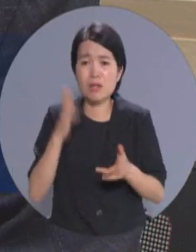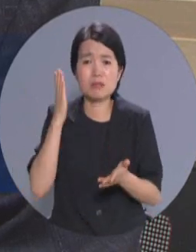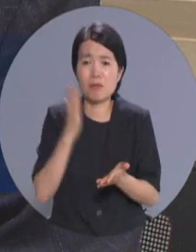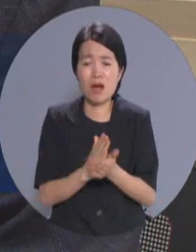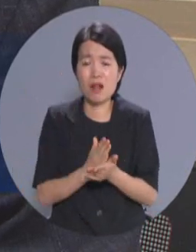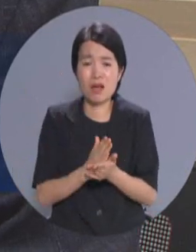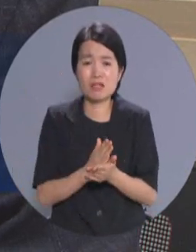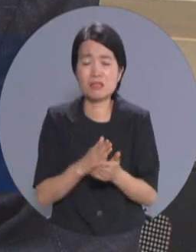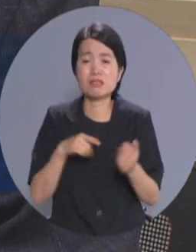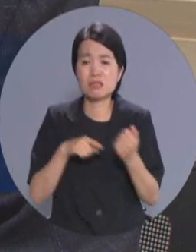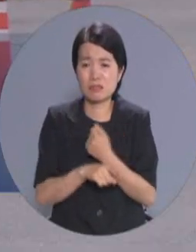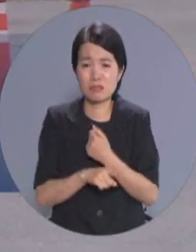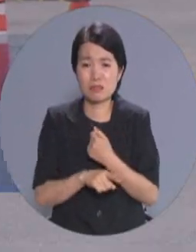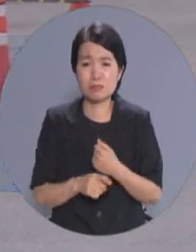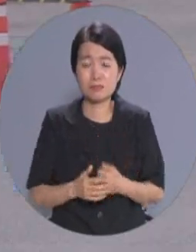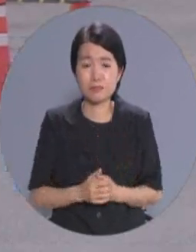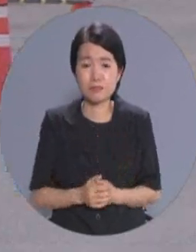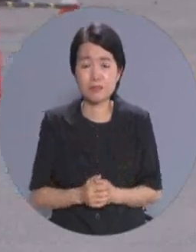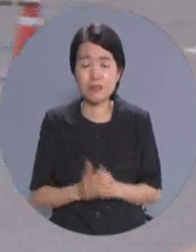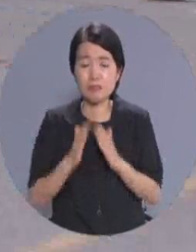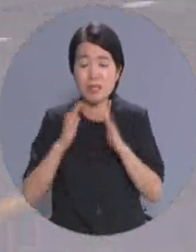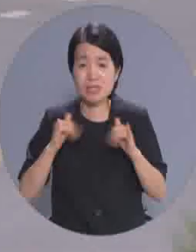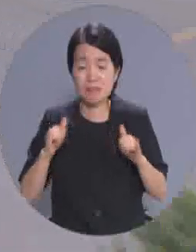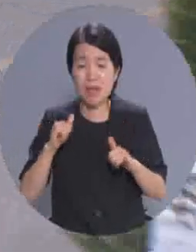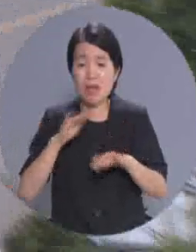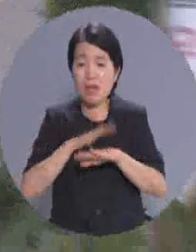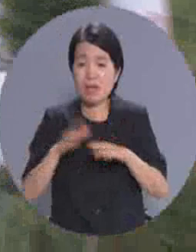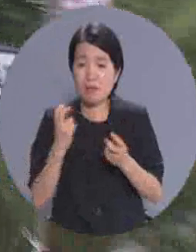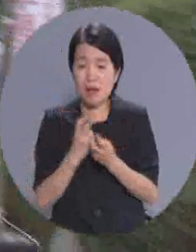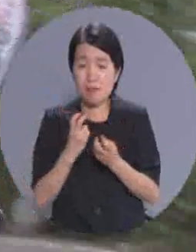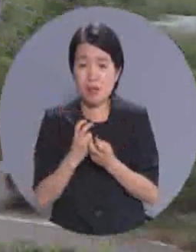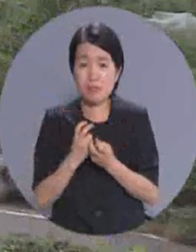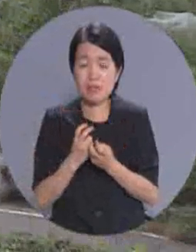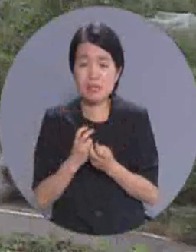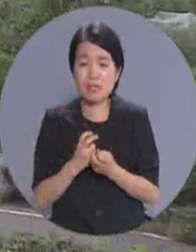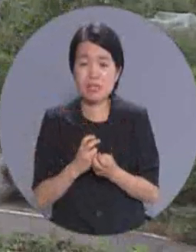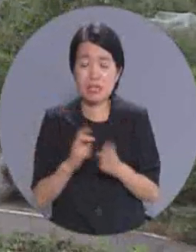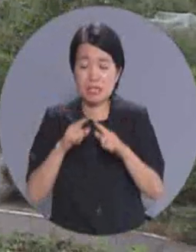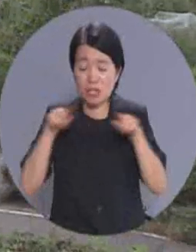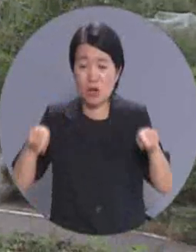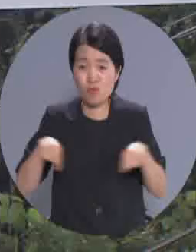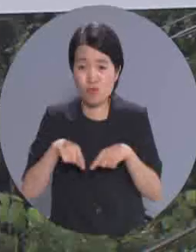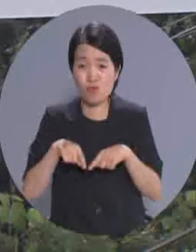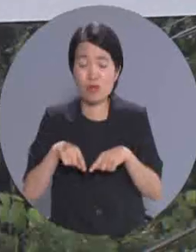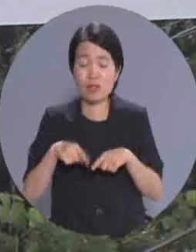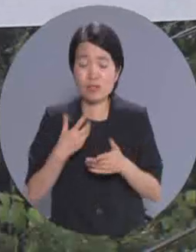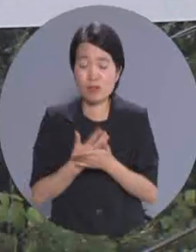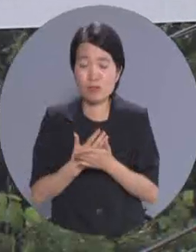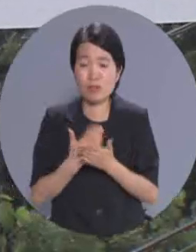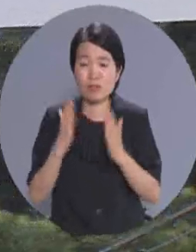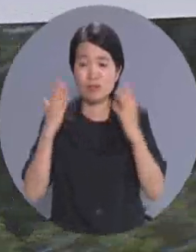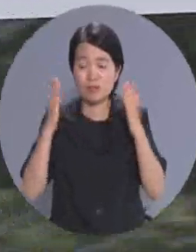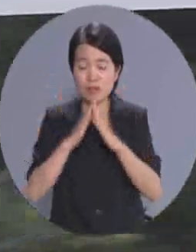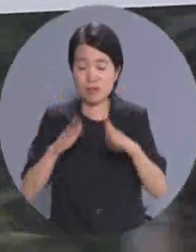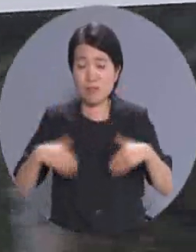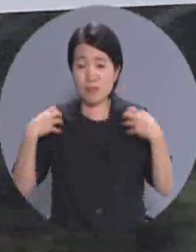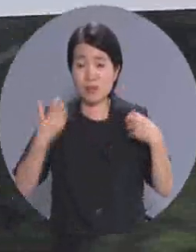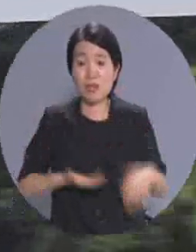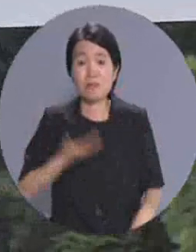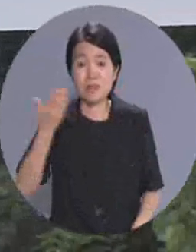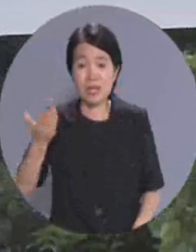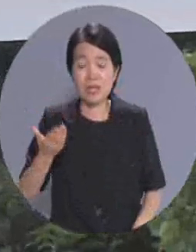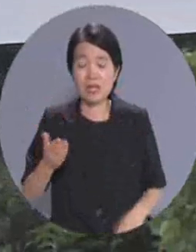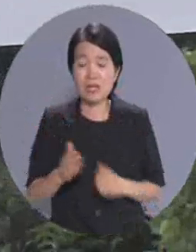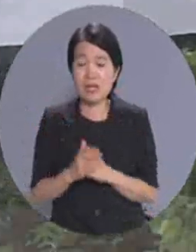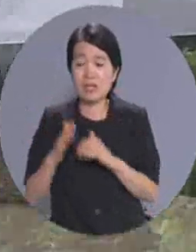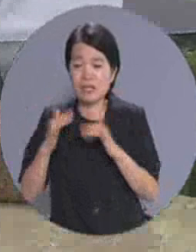하지를 사업을 하지 말라는 거라. 주민들은 대책 마련을 촉구하는 탄원서를 전남도청에 제출했습니다. 주민과